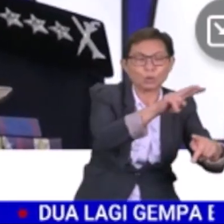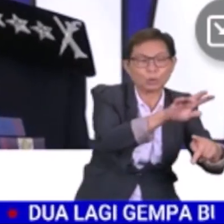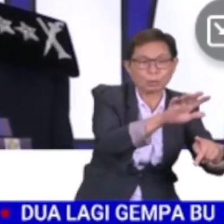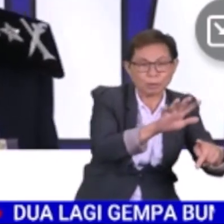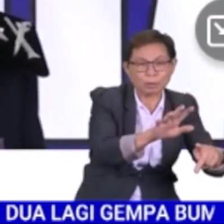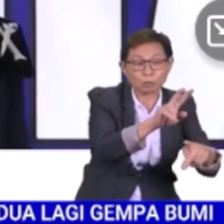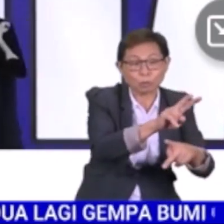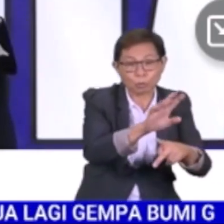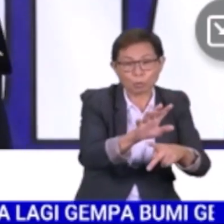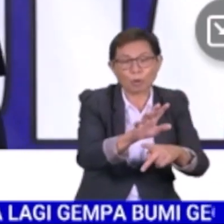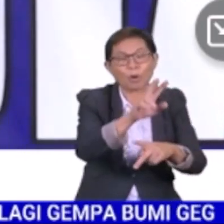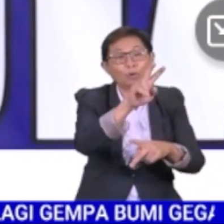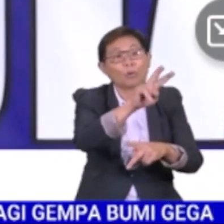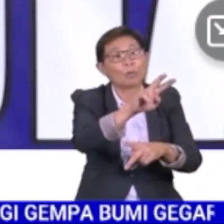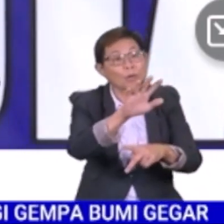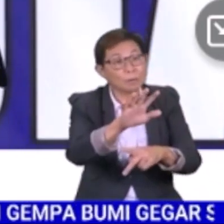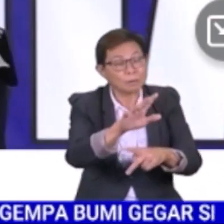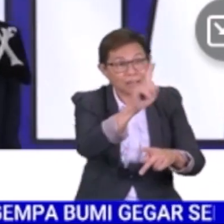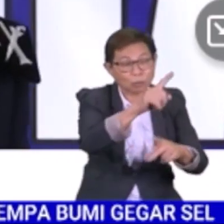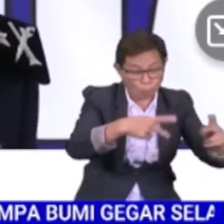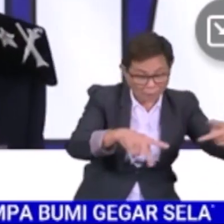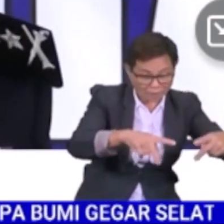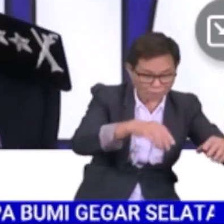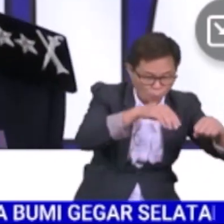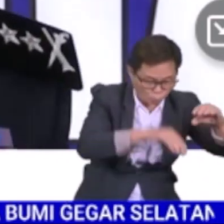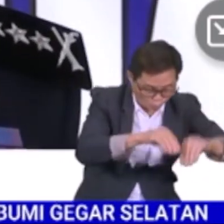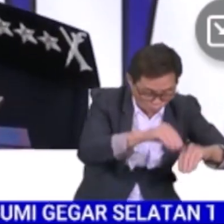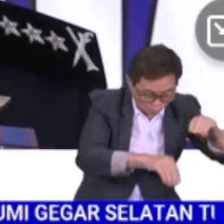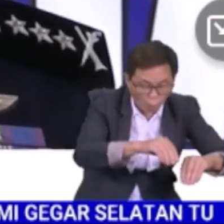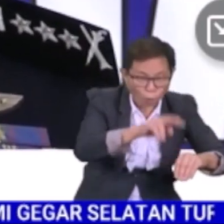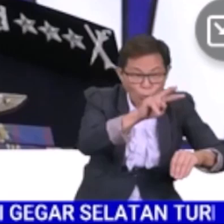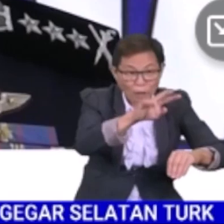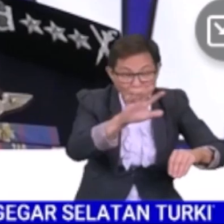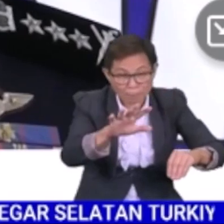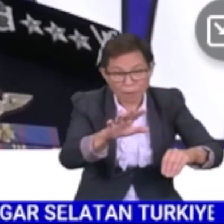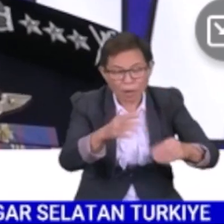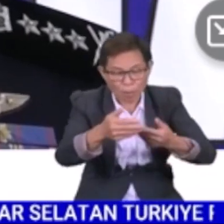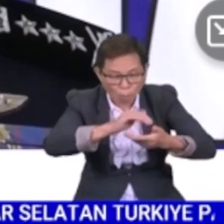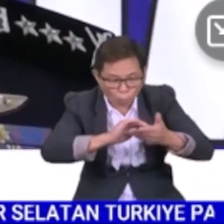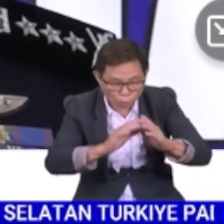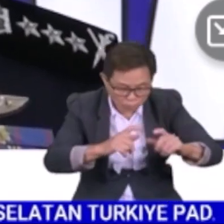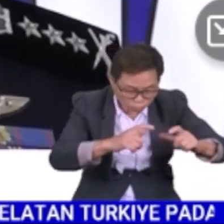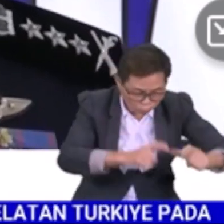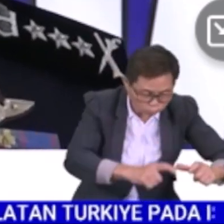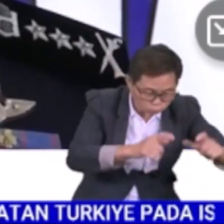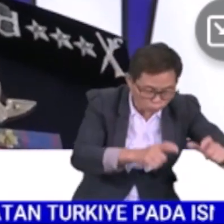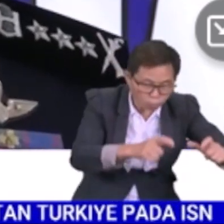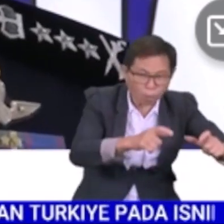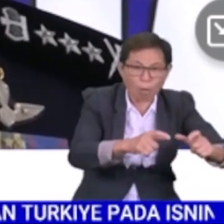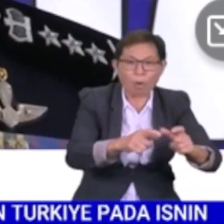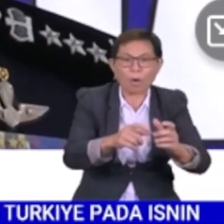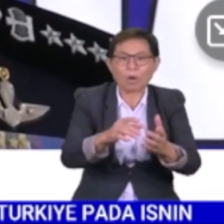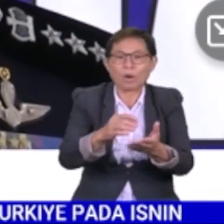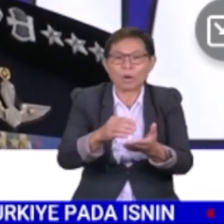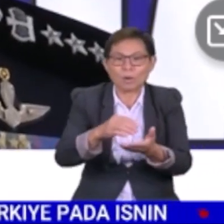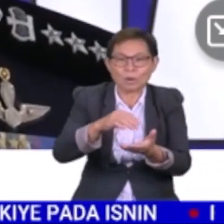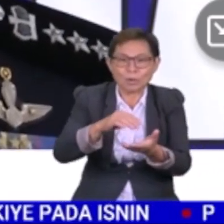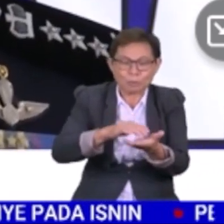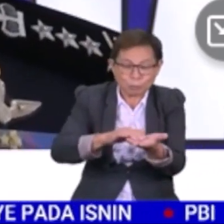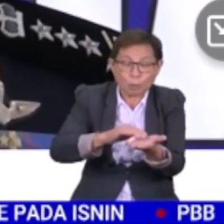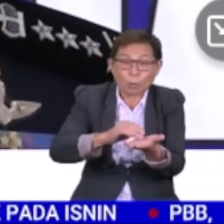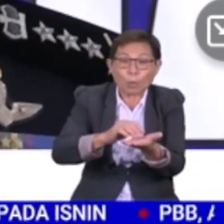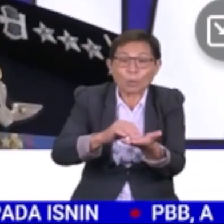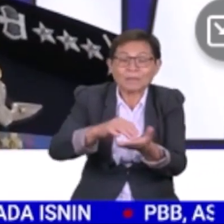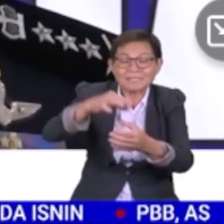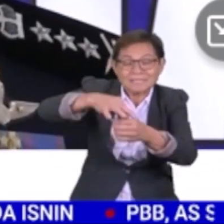25 bungkusan yang tertulis serbuk teh Chan,